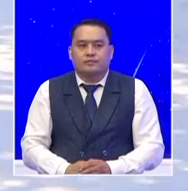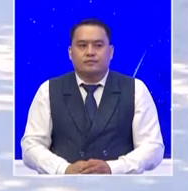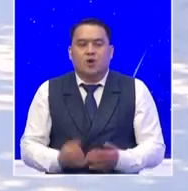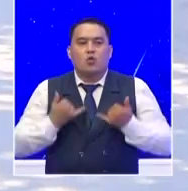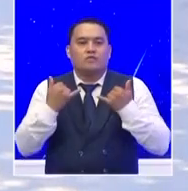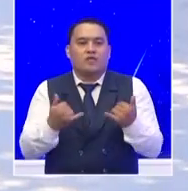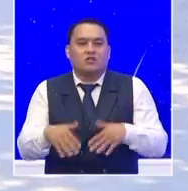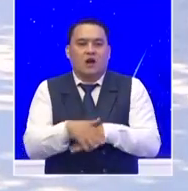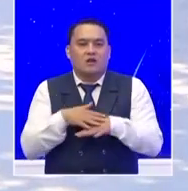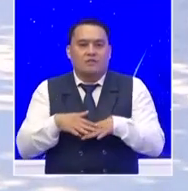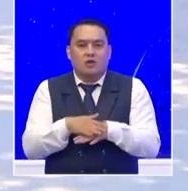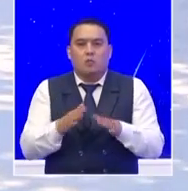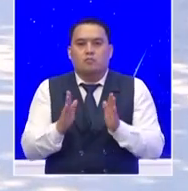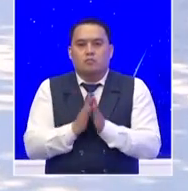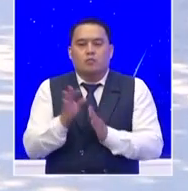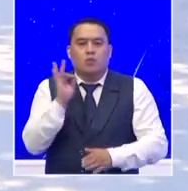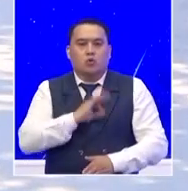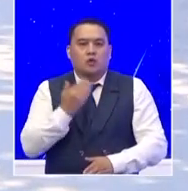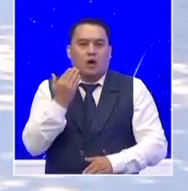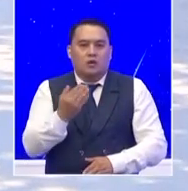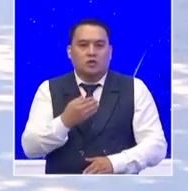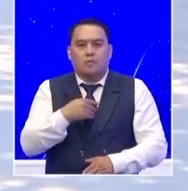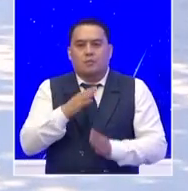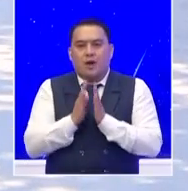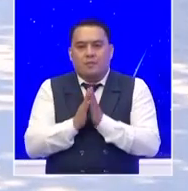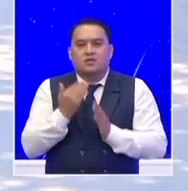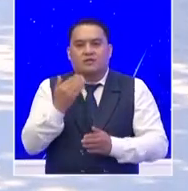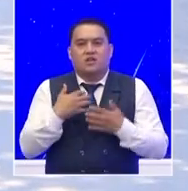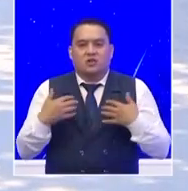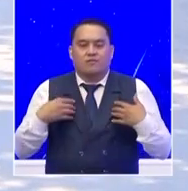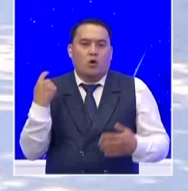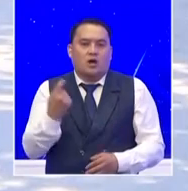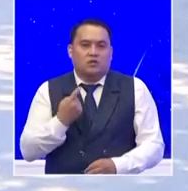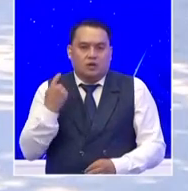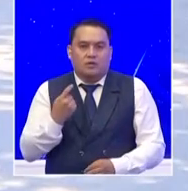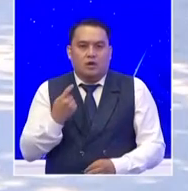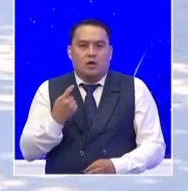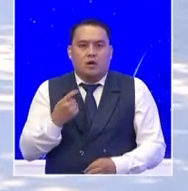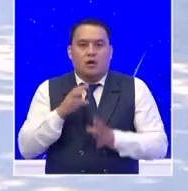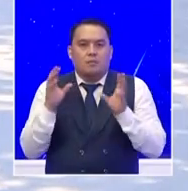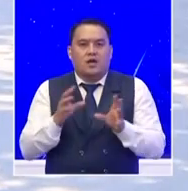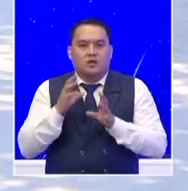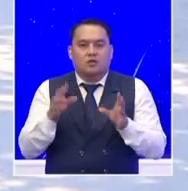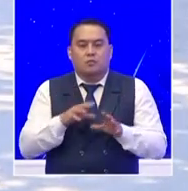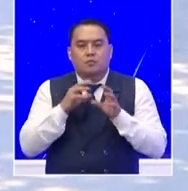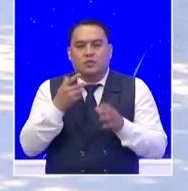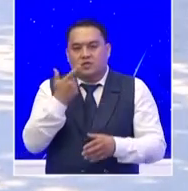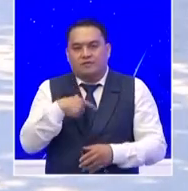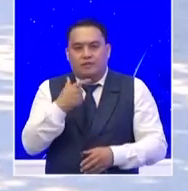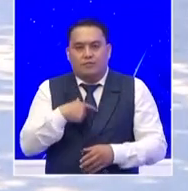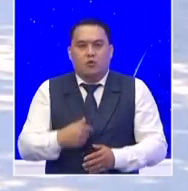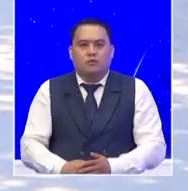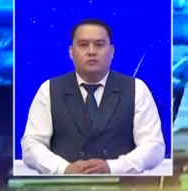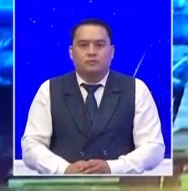Уважаемые жители района, пользуясь случаем, также хотелось бы убедительно попросить животноводов и фермеров о бережном и внимательном присмотре за своим скотом.